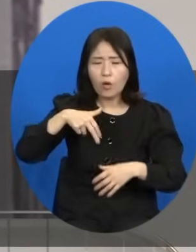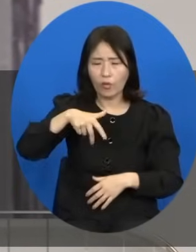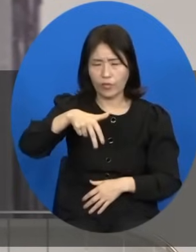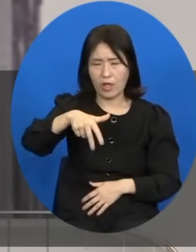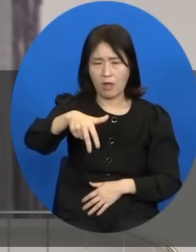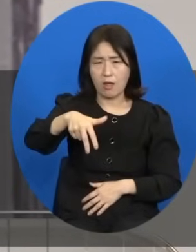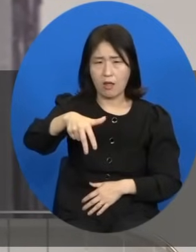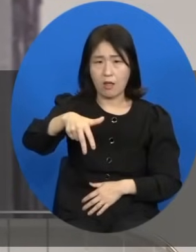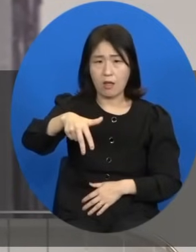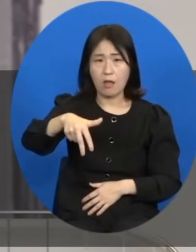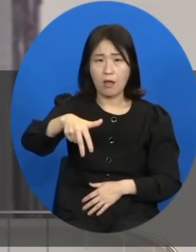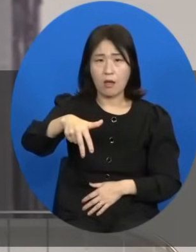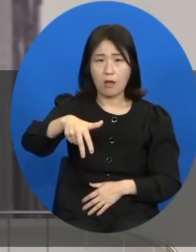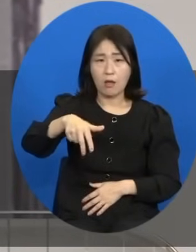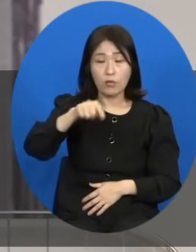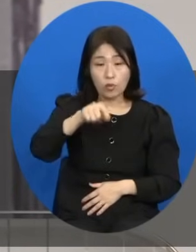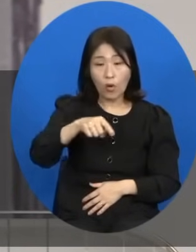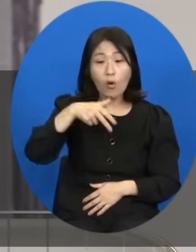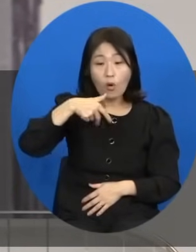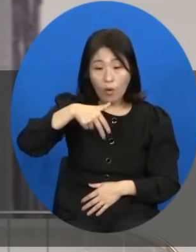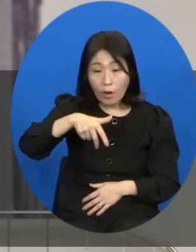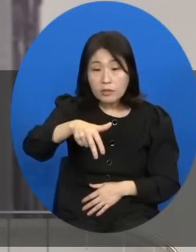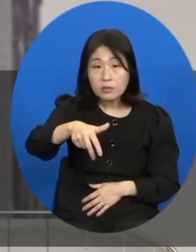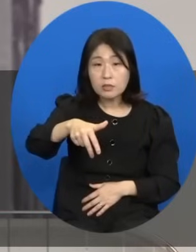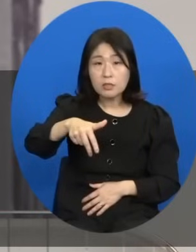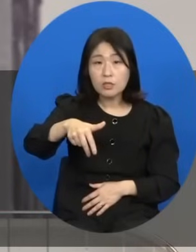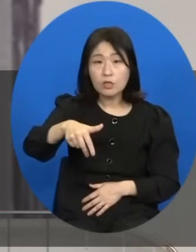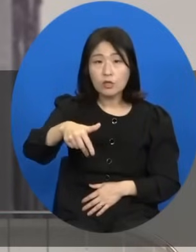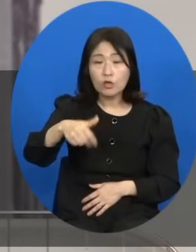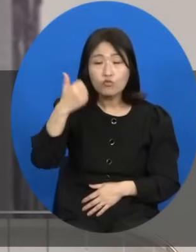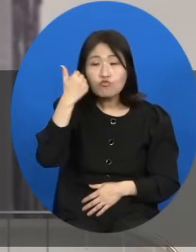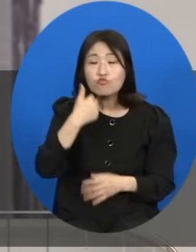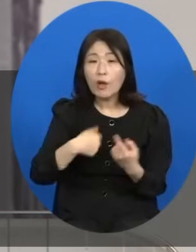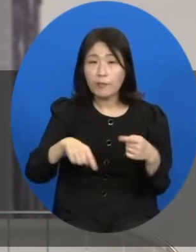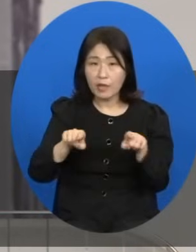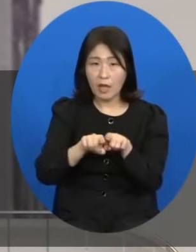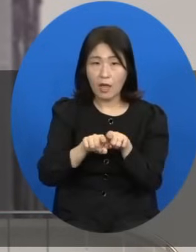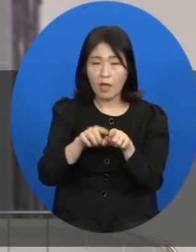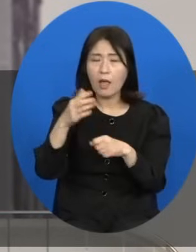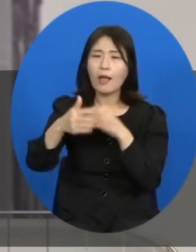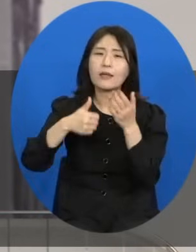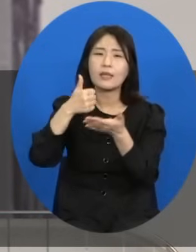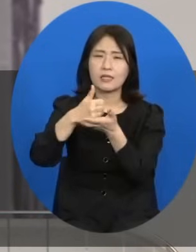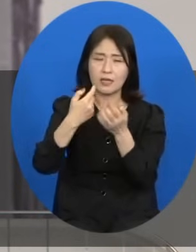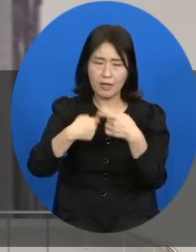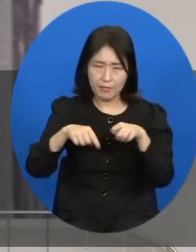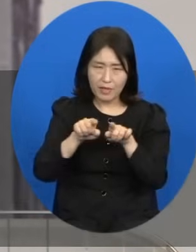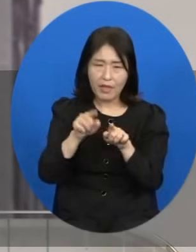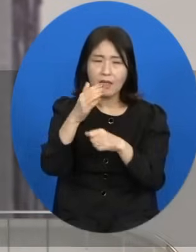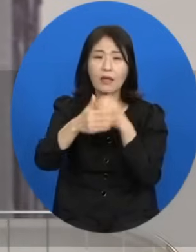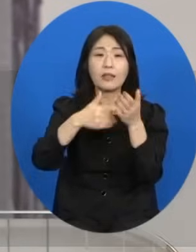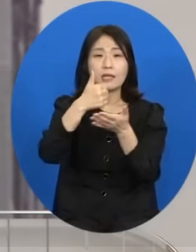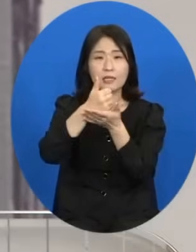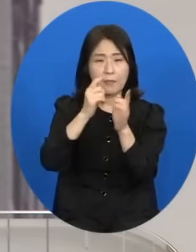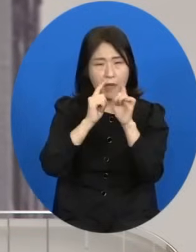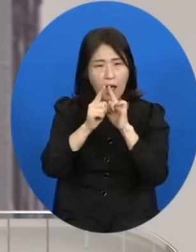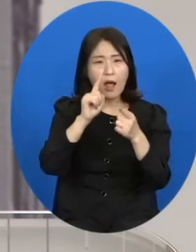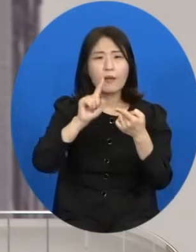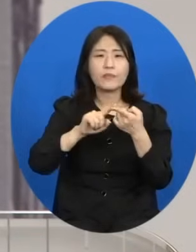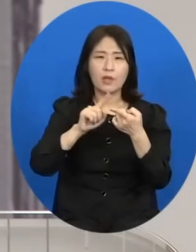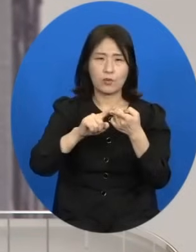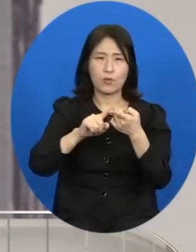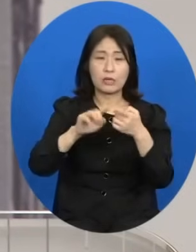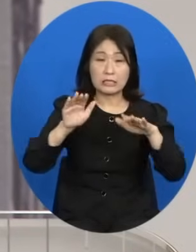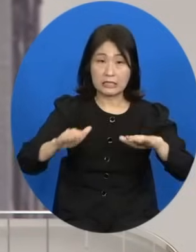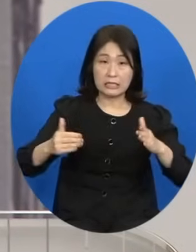누구와 하나님과 함께 너 지금까지 걸어왔어 어떻게 걸어왔지 말씀대로 지금까지